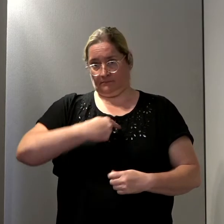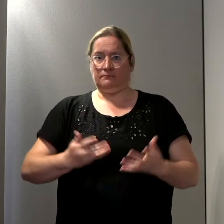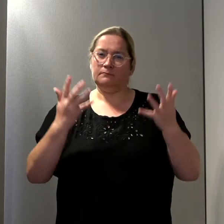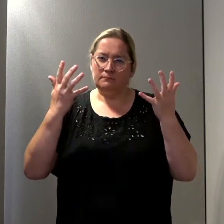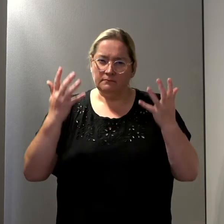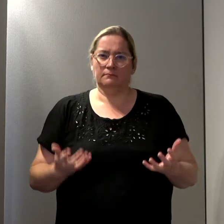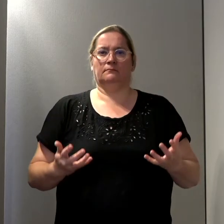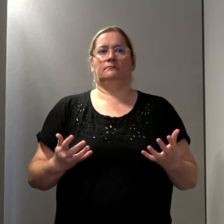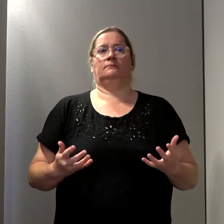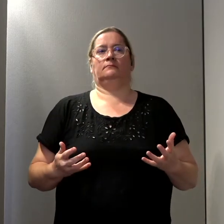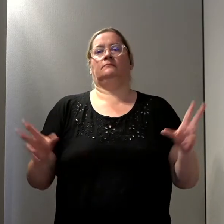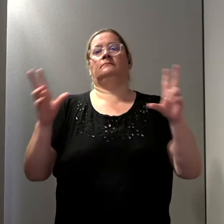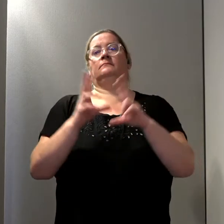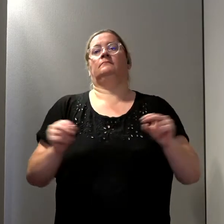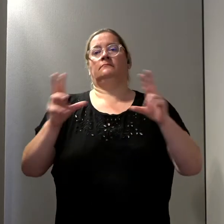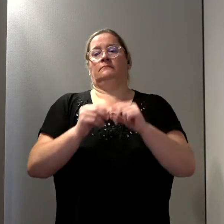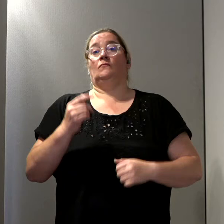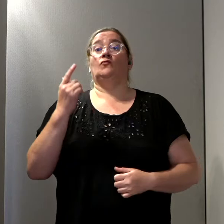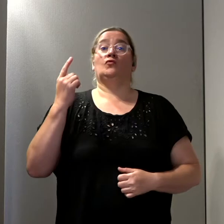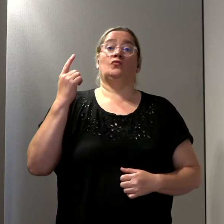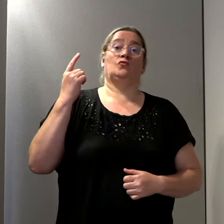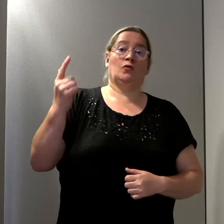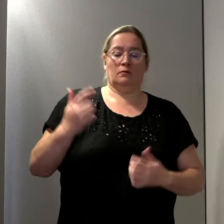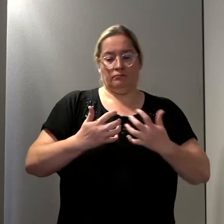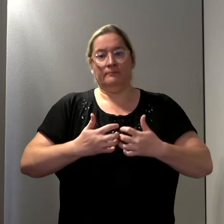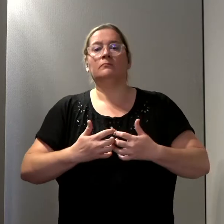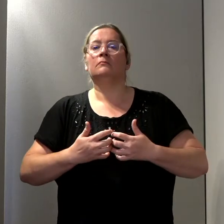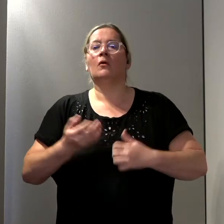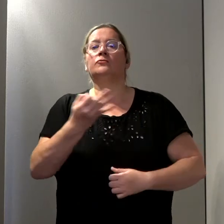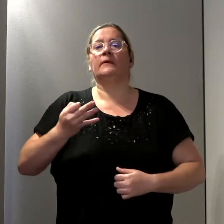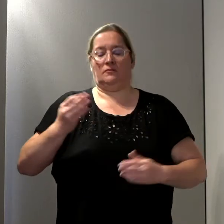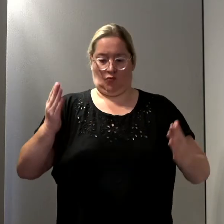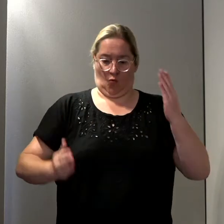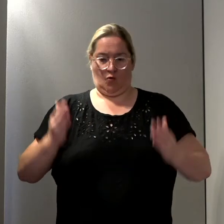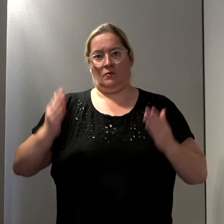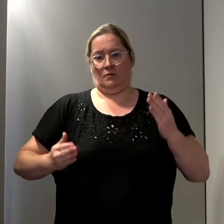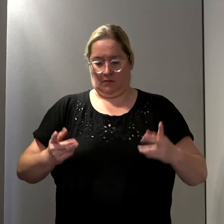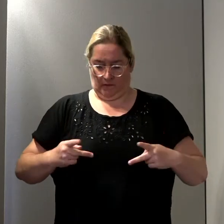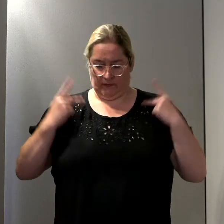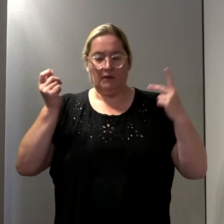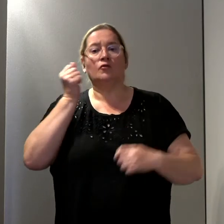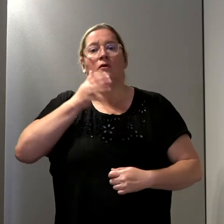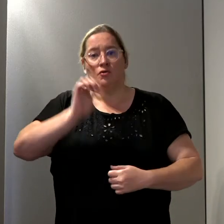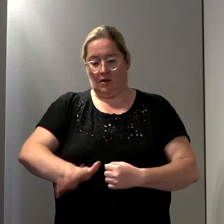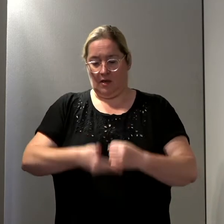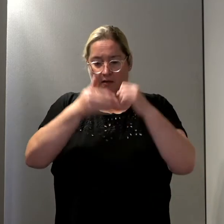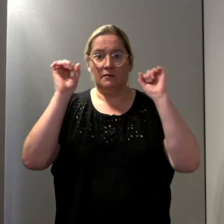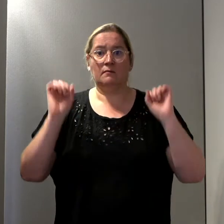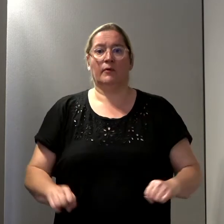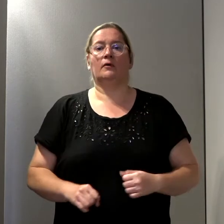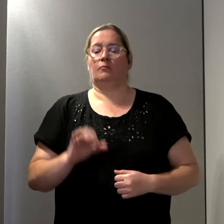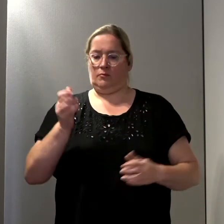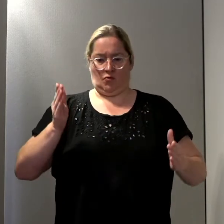vous parler de deux robots qui sont vraiment très utiles et qui viennent un peu à l'aide dans le quotidien. Un premier, donc,